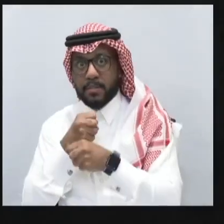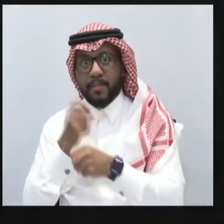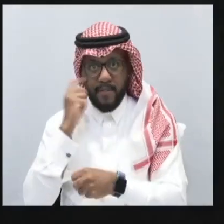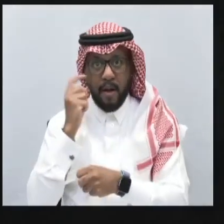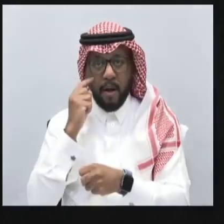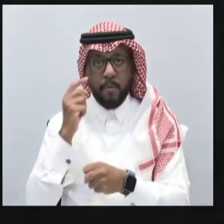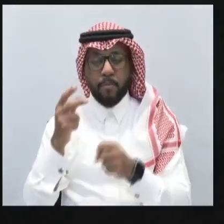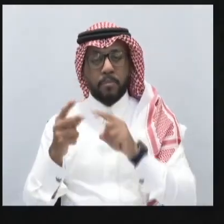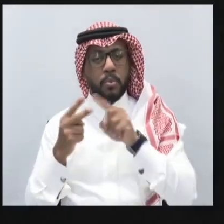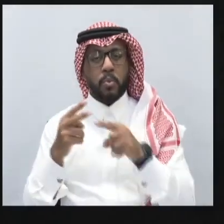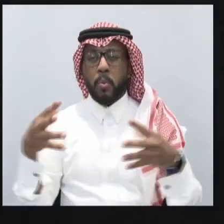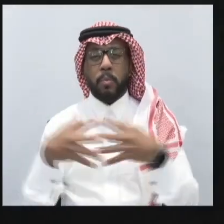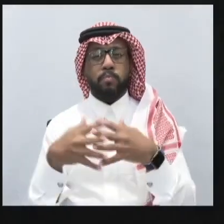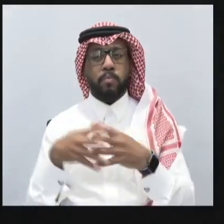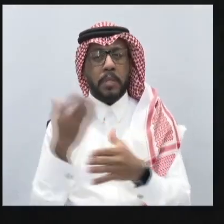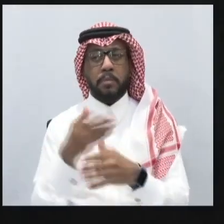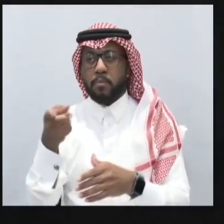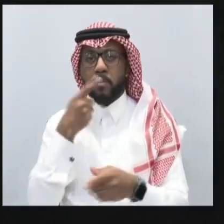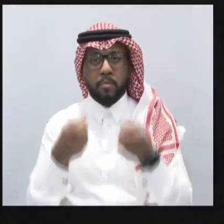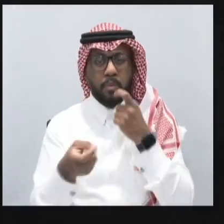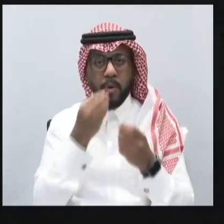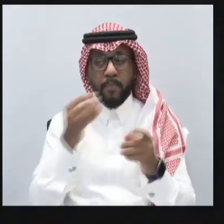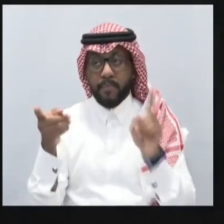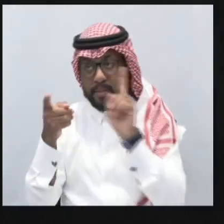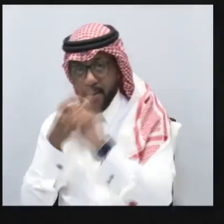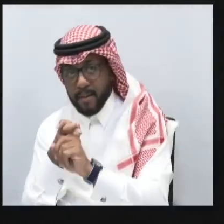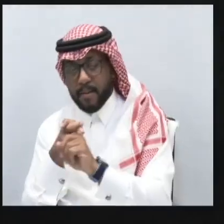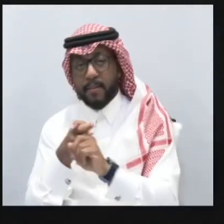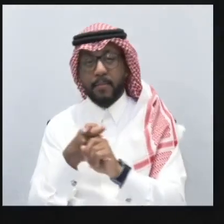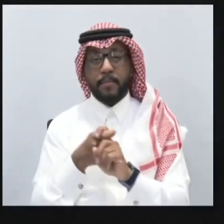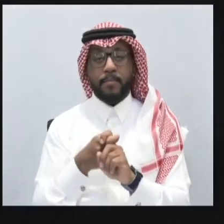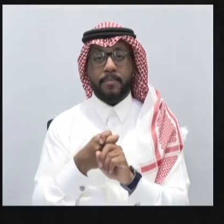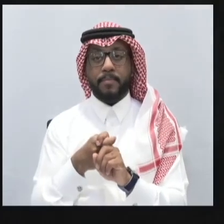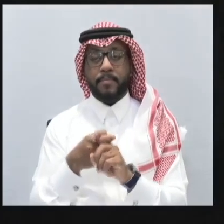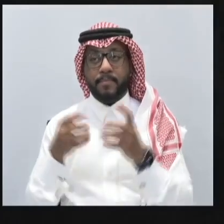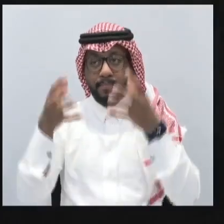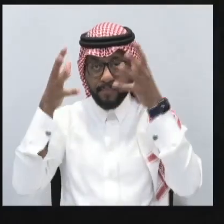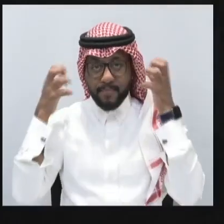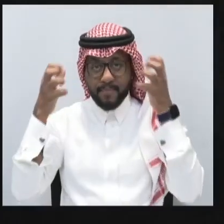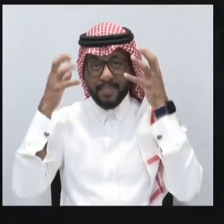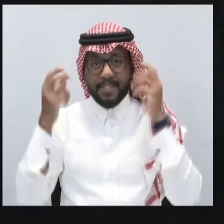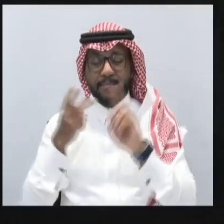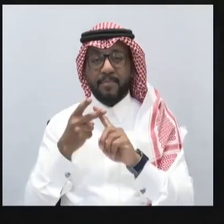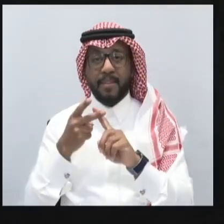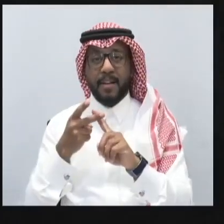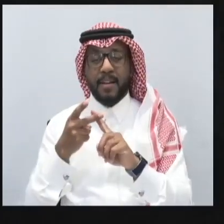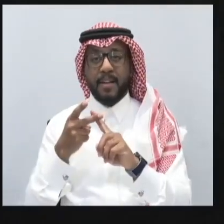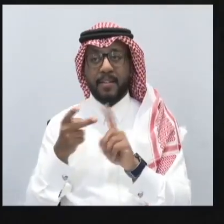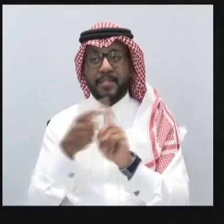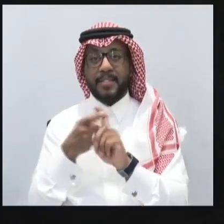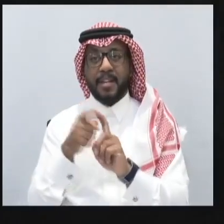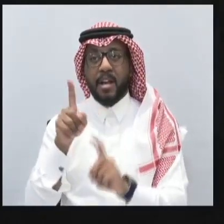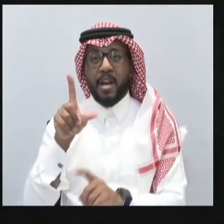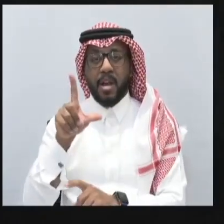حيوانات تحتاج بعض لكي تتزاوج مثل الاسد مع اللبوه يحتاج عشان